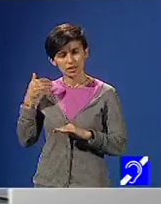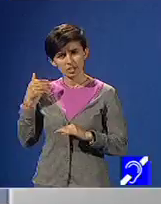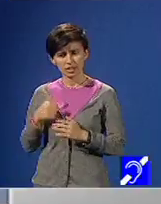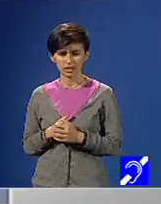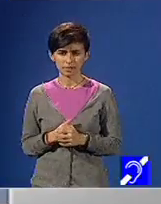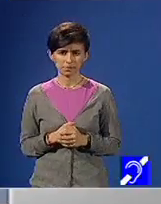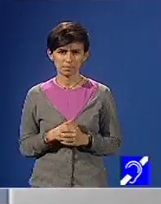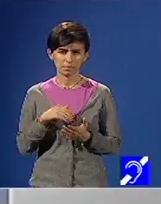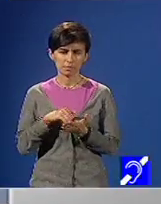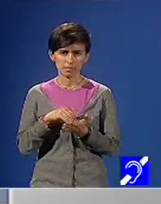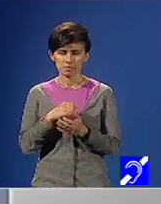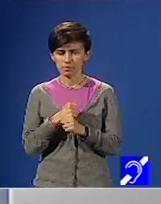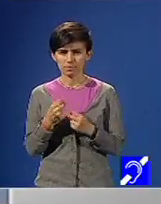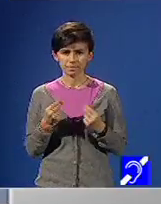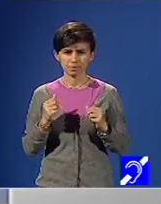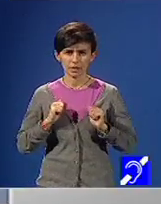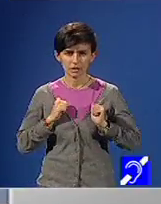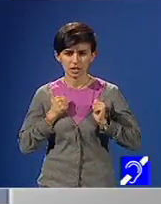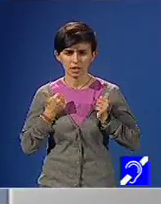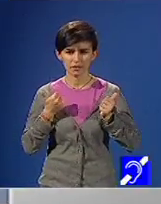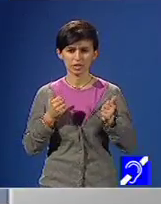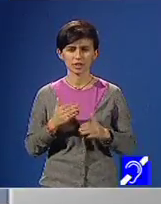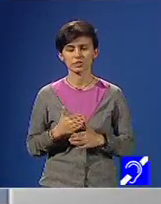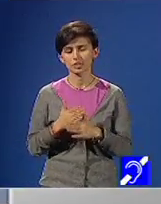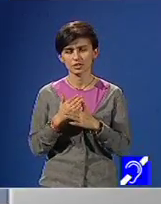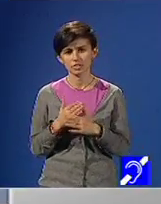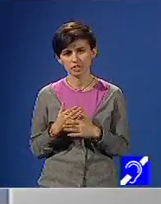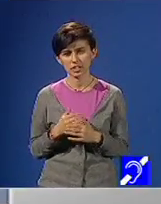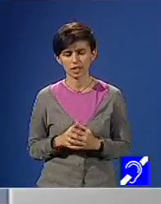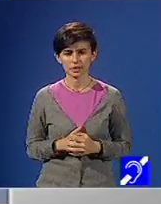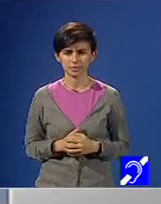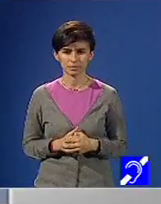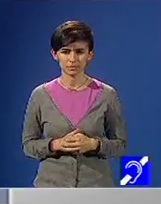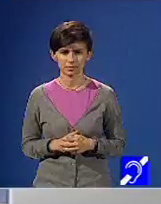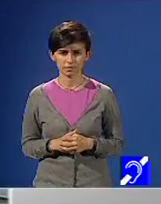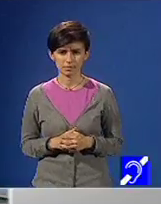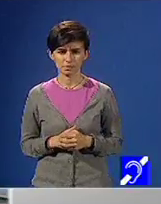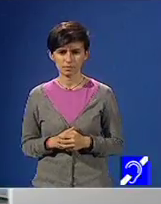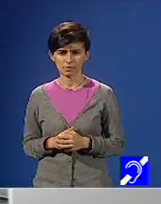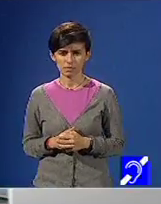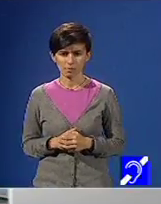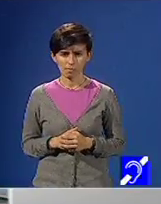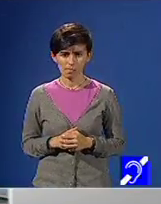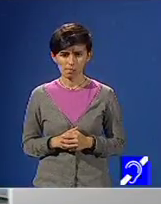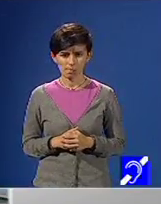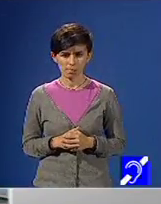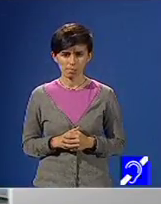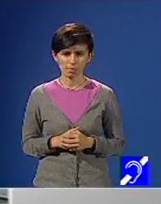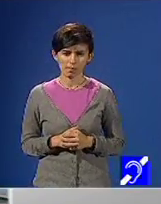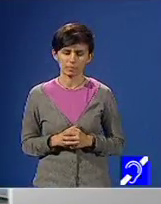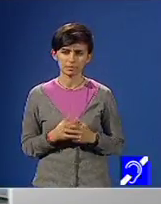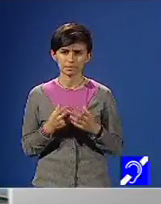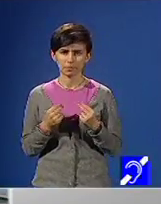rând, necesită foarte mult efort din partea voastră, dar și susținere din partea celorlalți. Da,